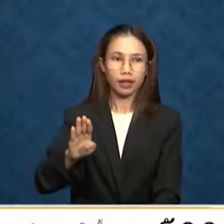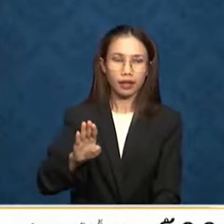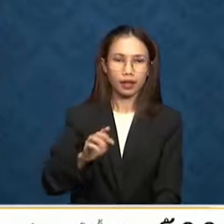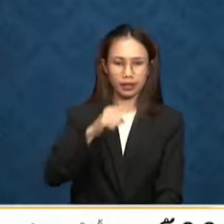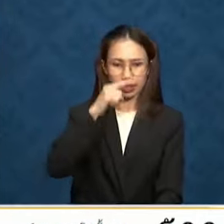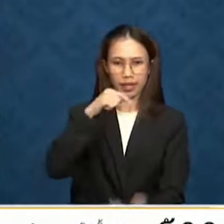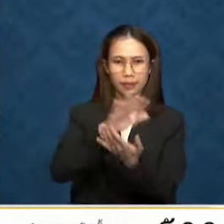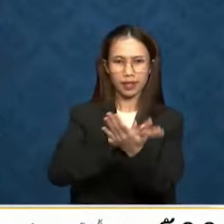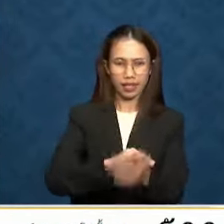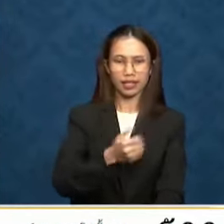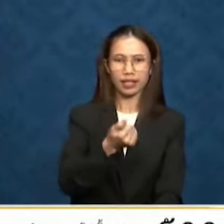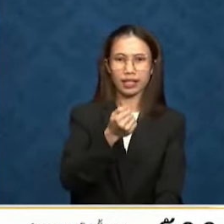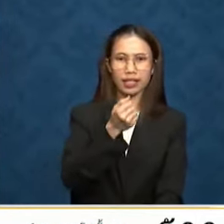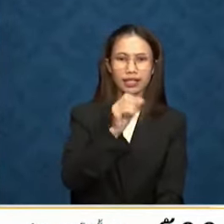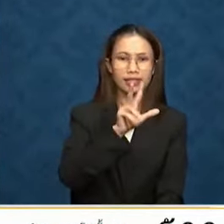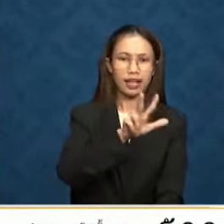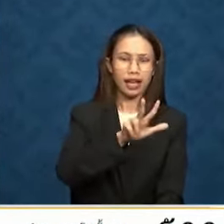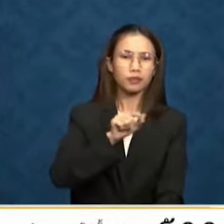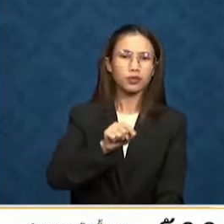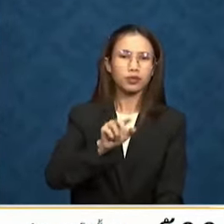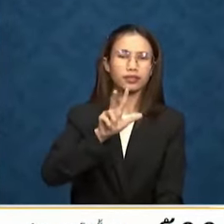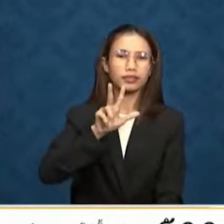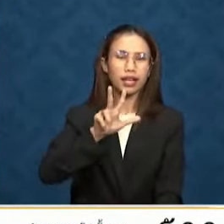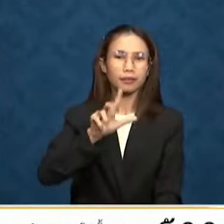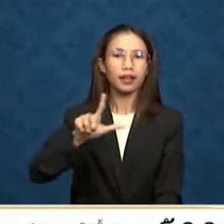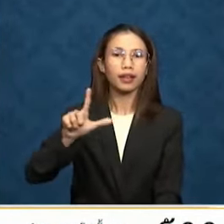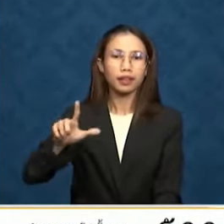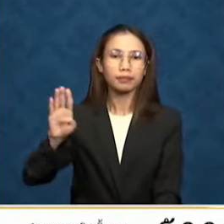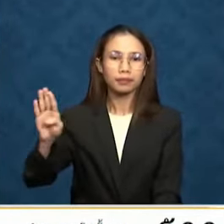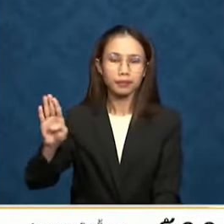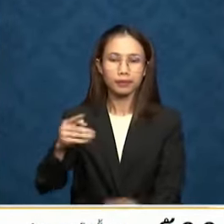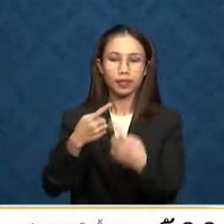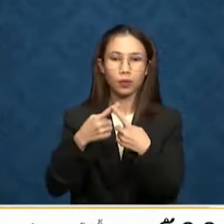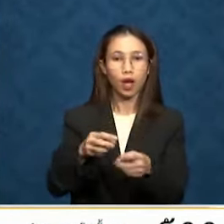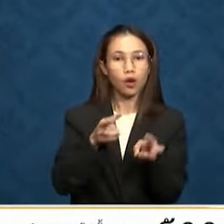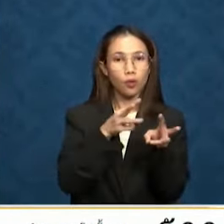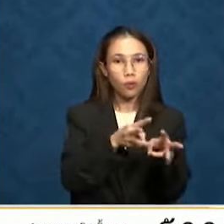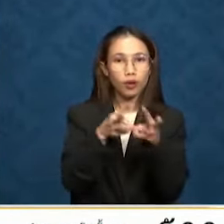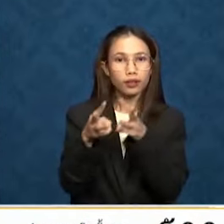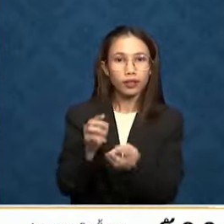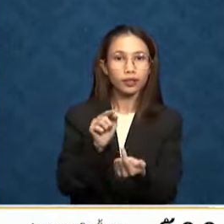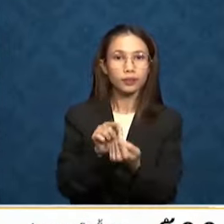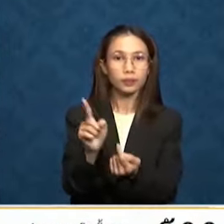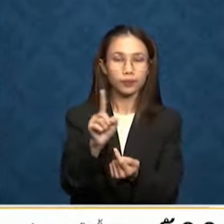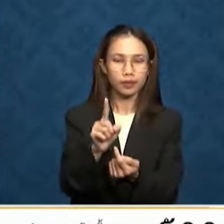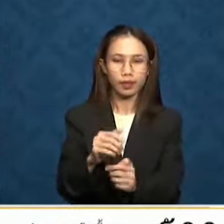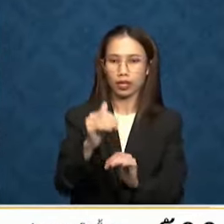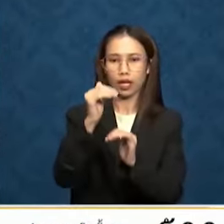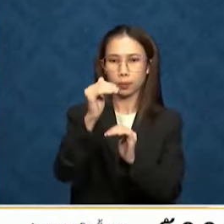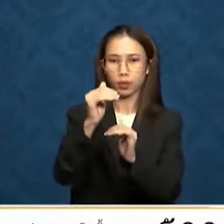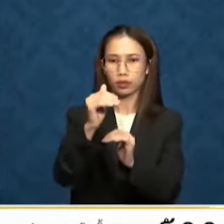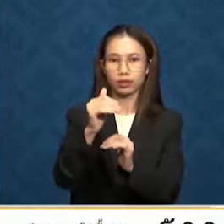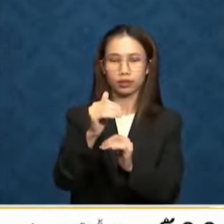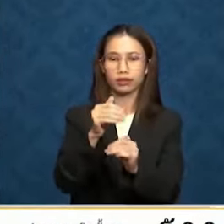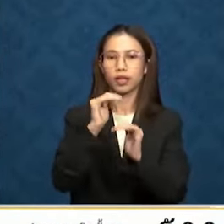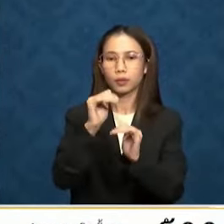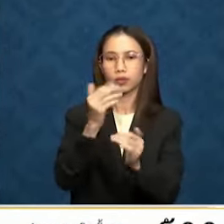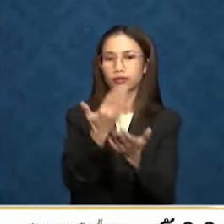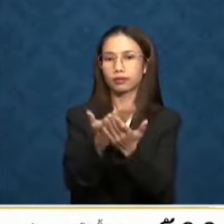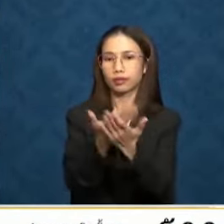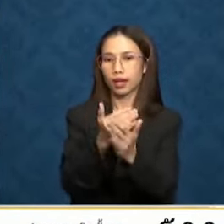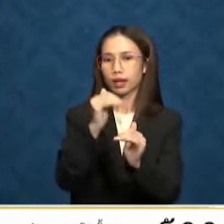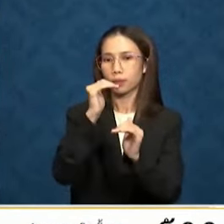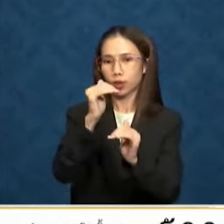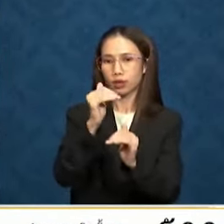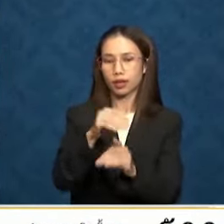ล้านบาทเขามากกว่าเรา 5เท่าเขาก็ใช้วิธีนี้ค่ะท่านประธานในการที่กำหนดกรอบงบประมาณค่ะสำหรับ